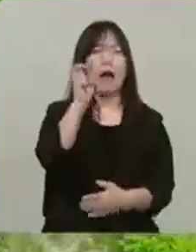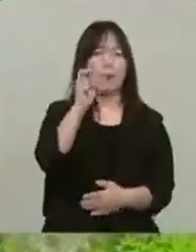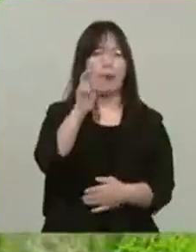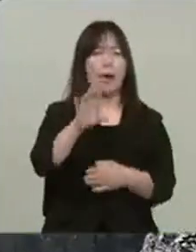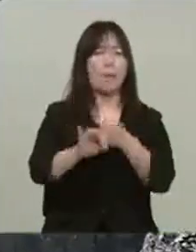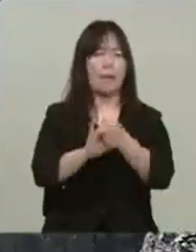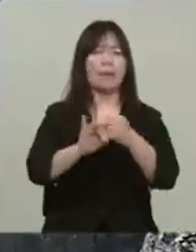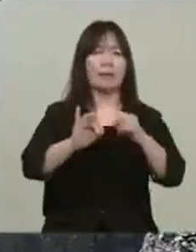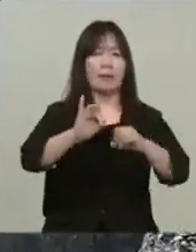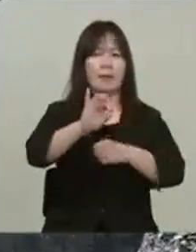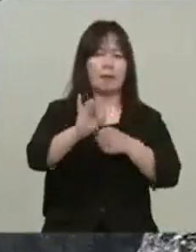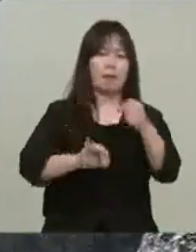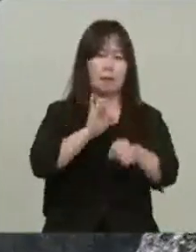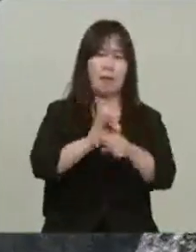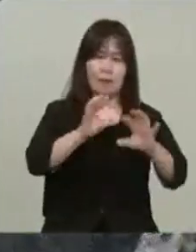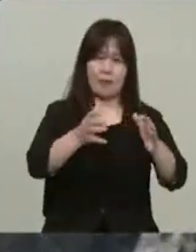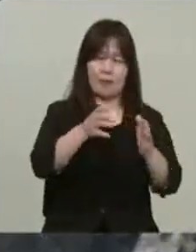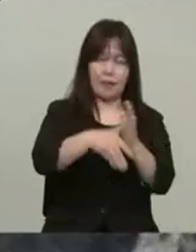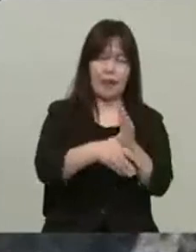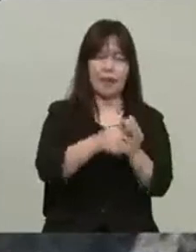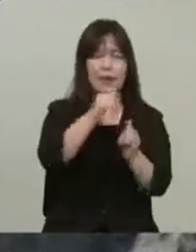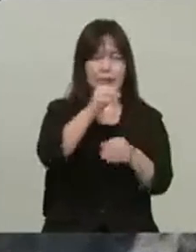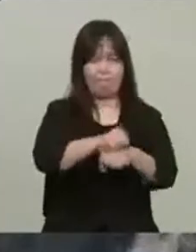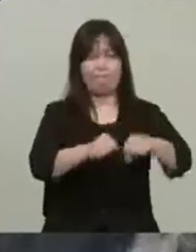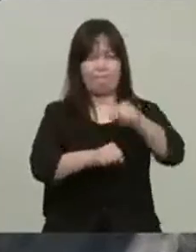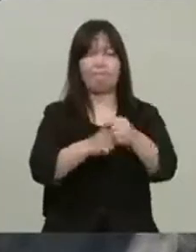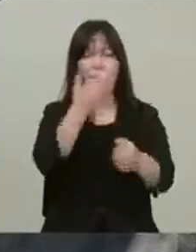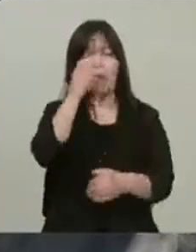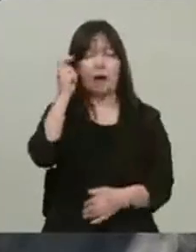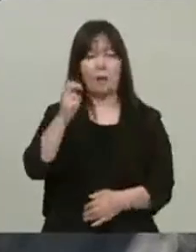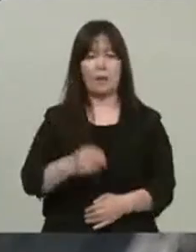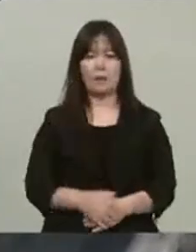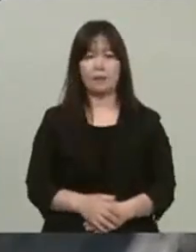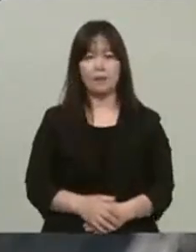때 아마 쌓았을 가능성이 있다. 뭐 이렇게 이제 볼 수 있을 것 같습니다.